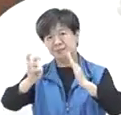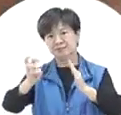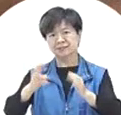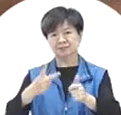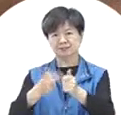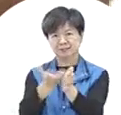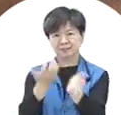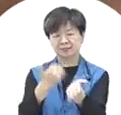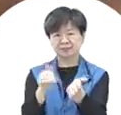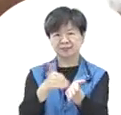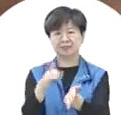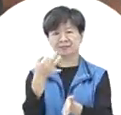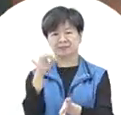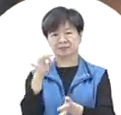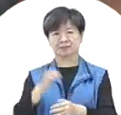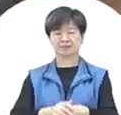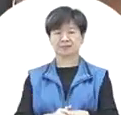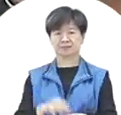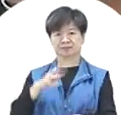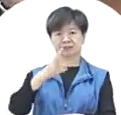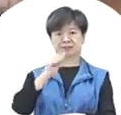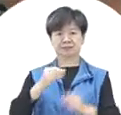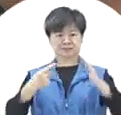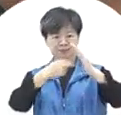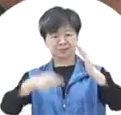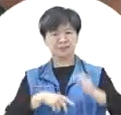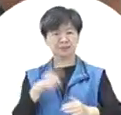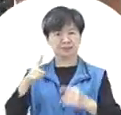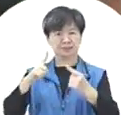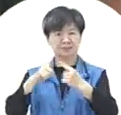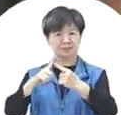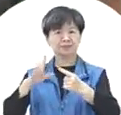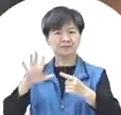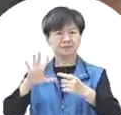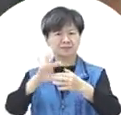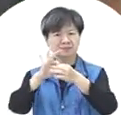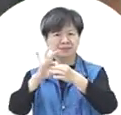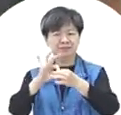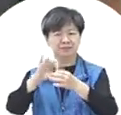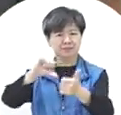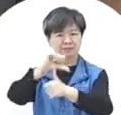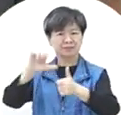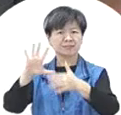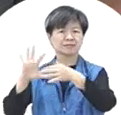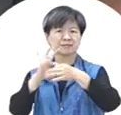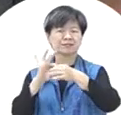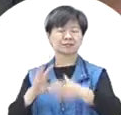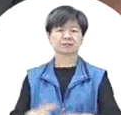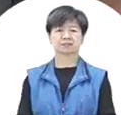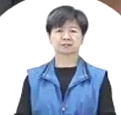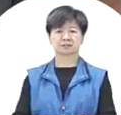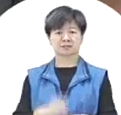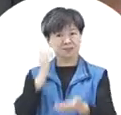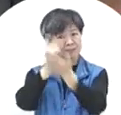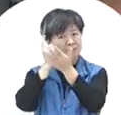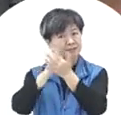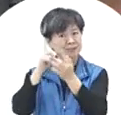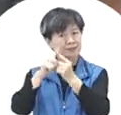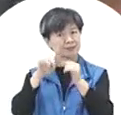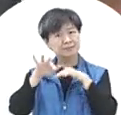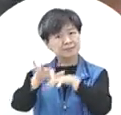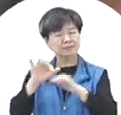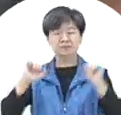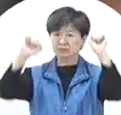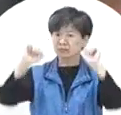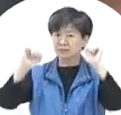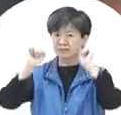到300万哦去改建啊。这个东西人命关天呢、欸， 这跟钱没有关系。 每天多少人在那边运动，每天多少人在那边 进出？